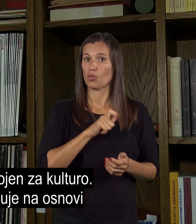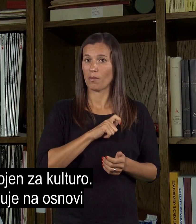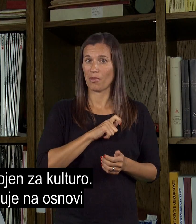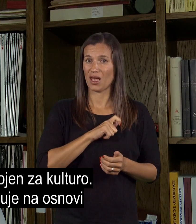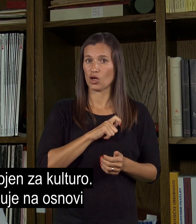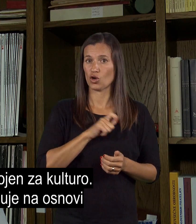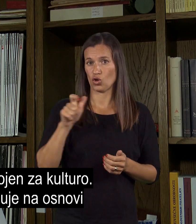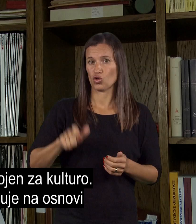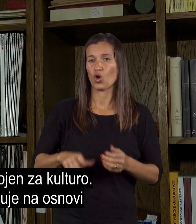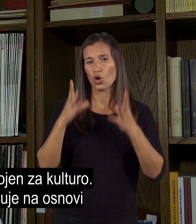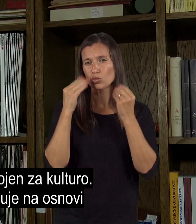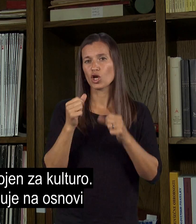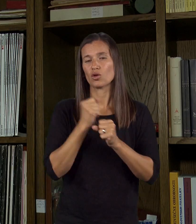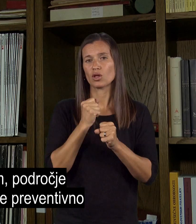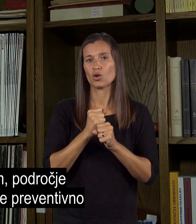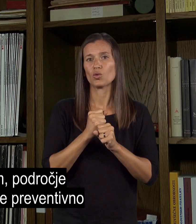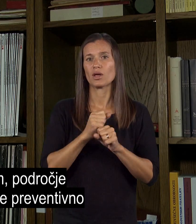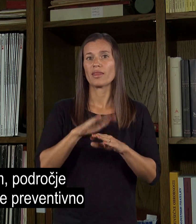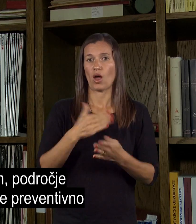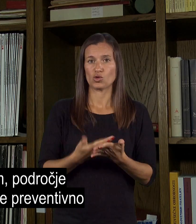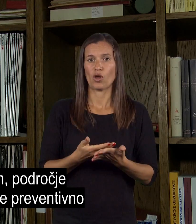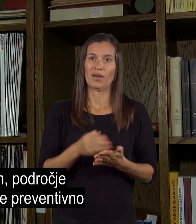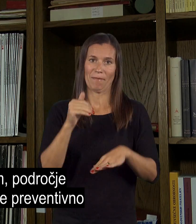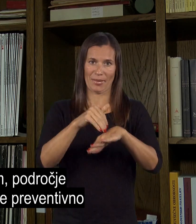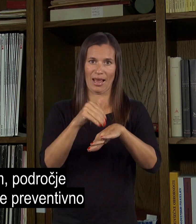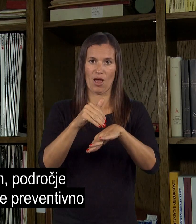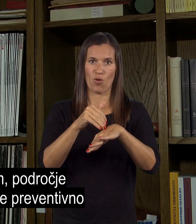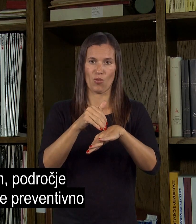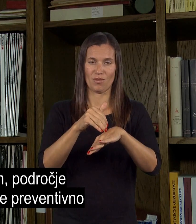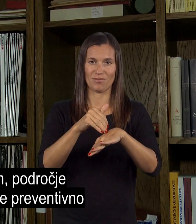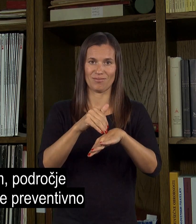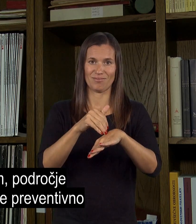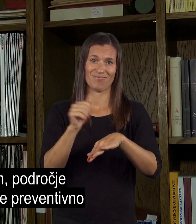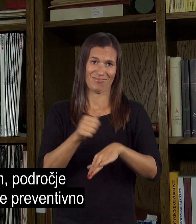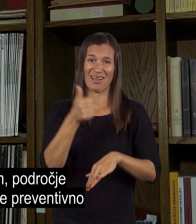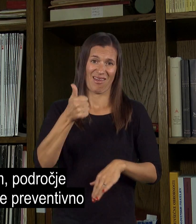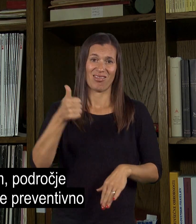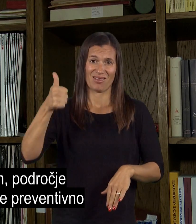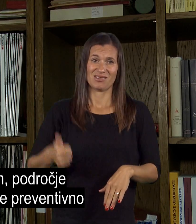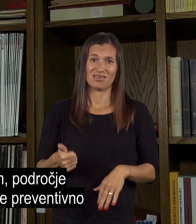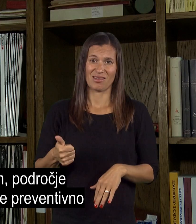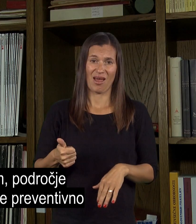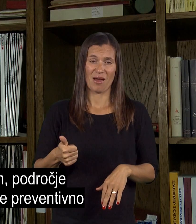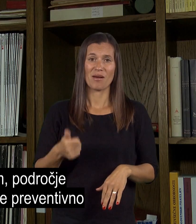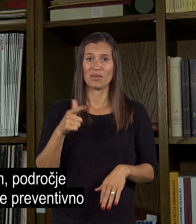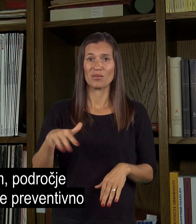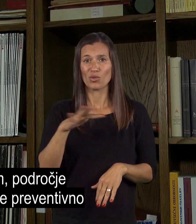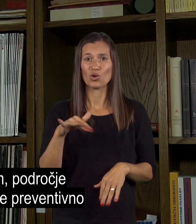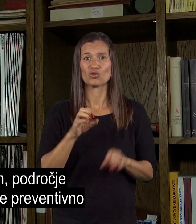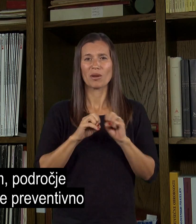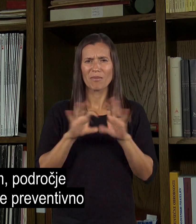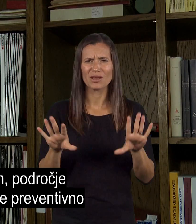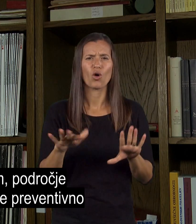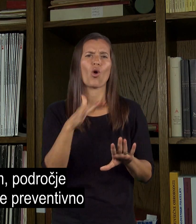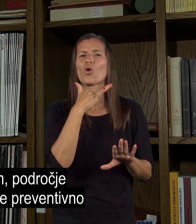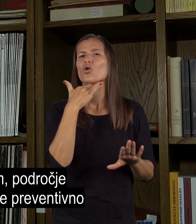Inšpektor ponavadi deluje na osnovi prijav, ne, ker je en sam in področje medijev